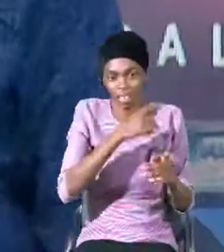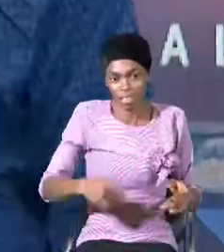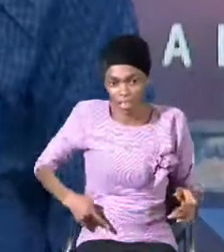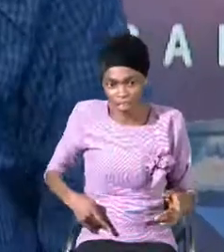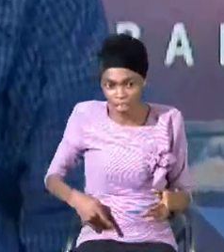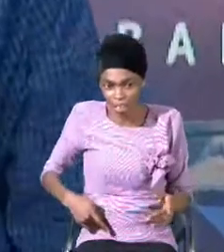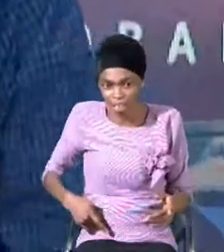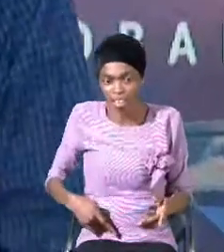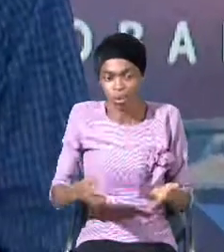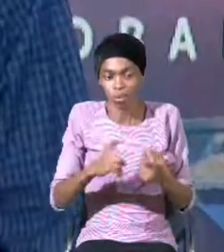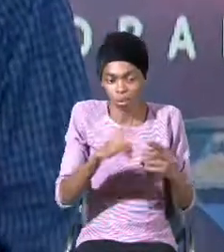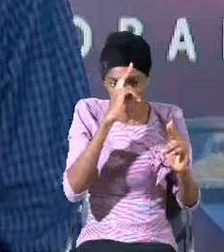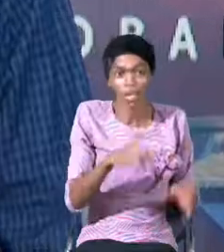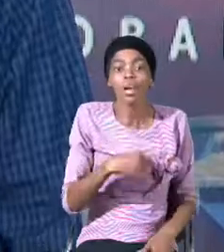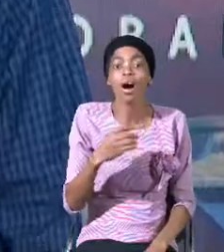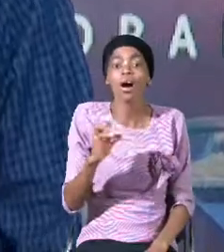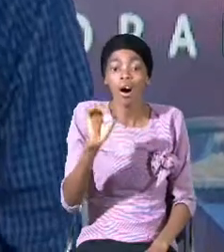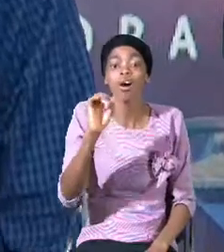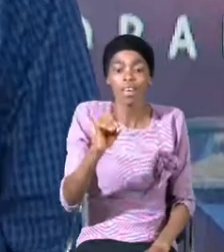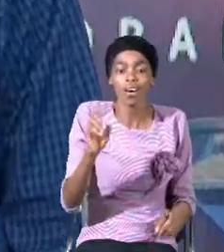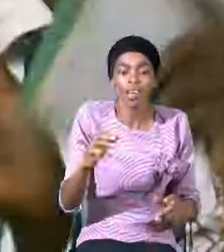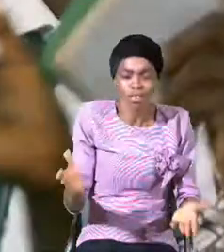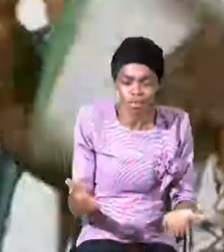lève-toi, fais-le à Mardoché.